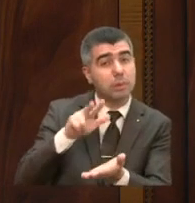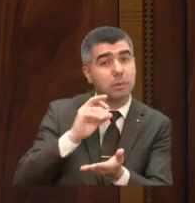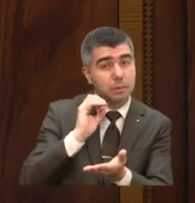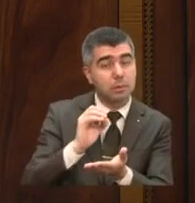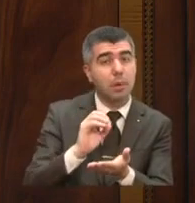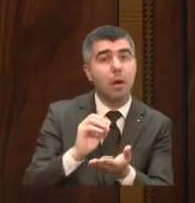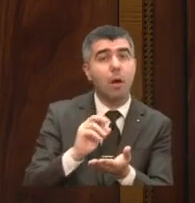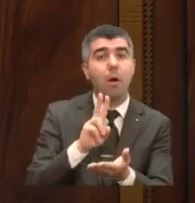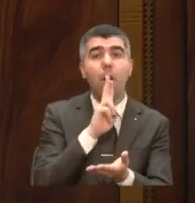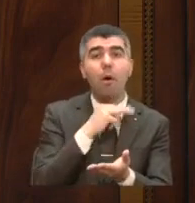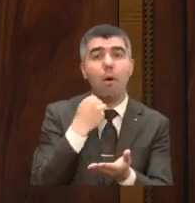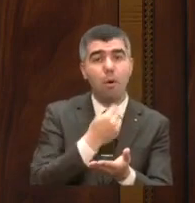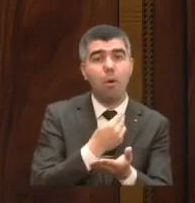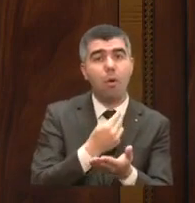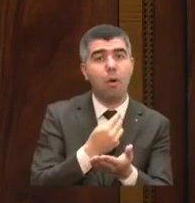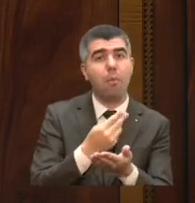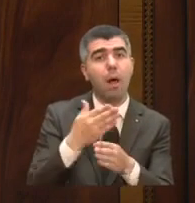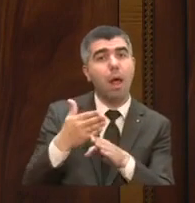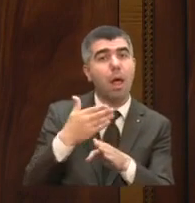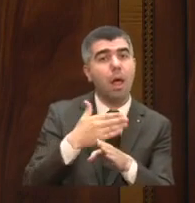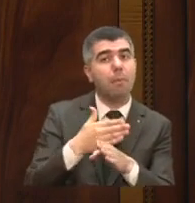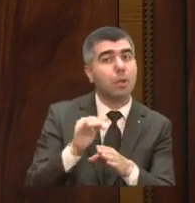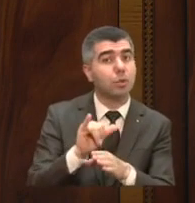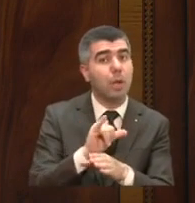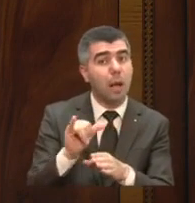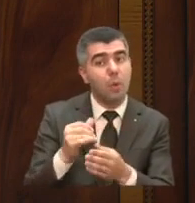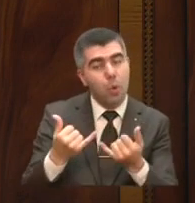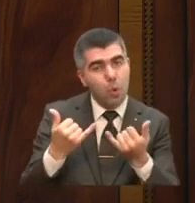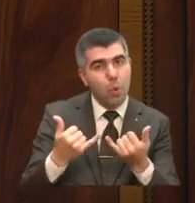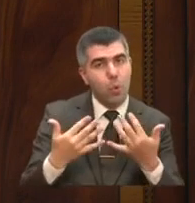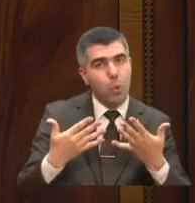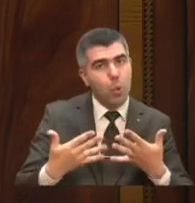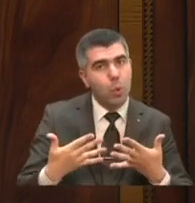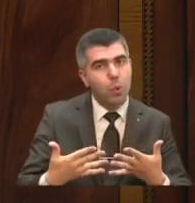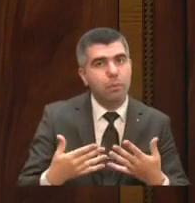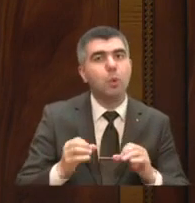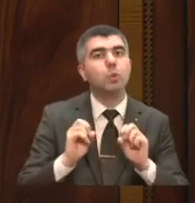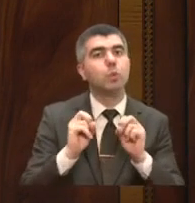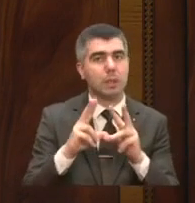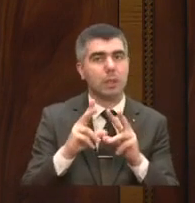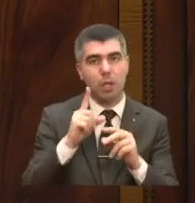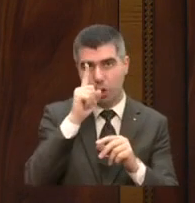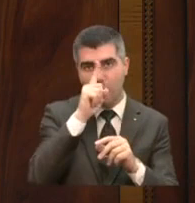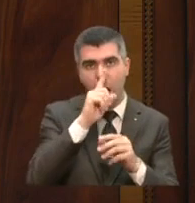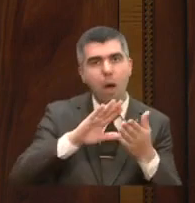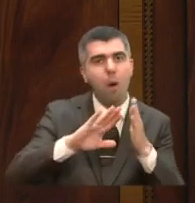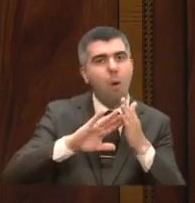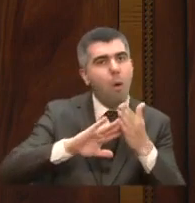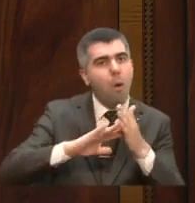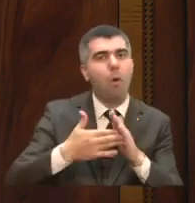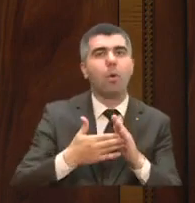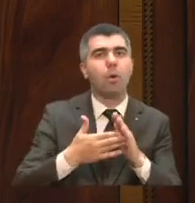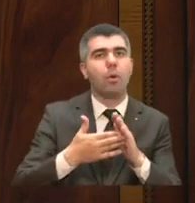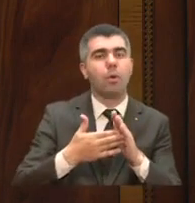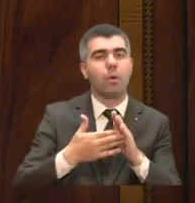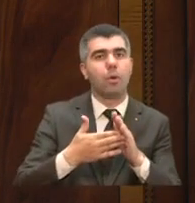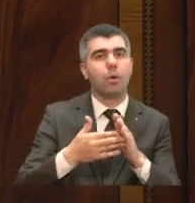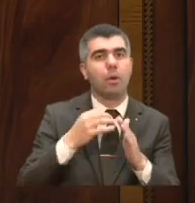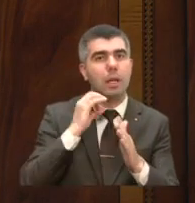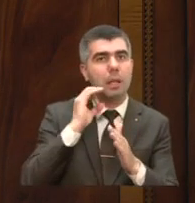واللي ما تخاتش في السنوات الفارطه، هو ان جميع هذه المنظومات المحليه